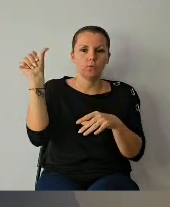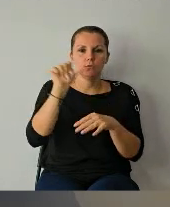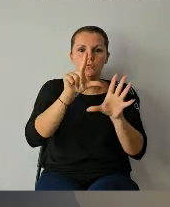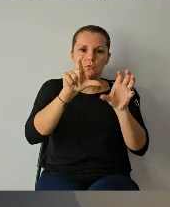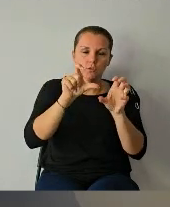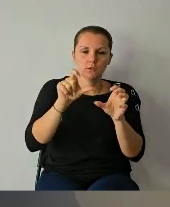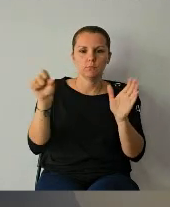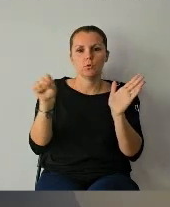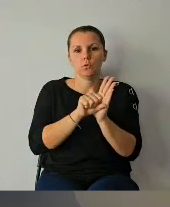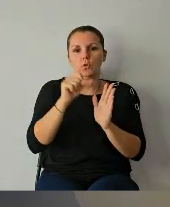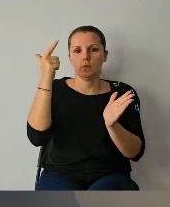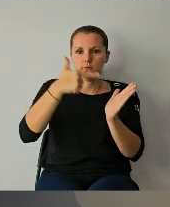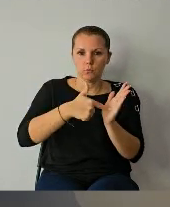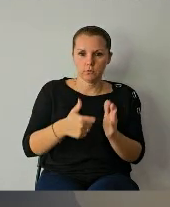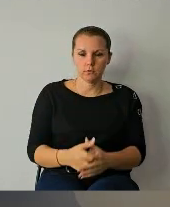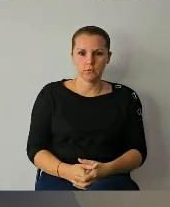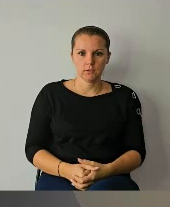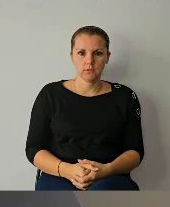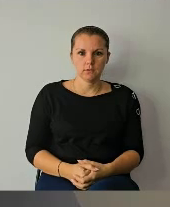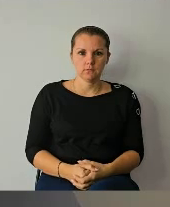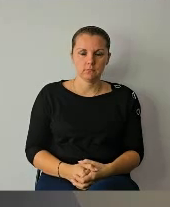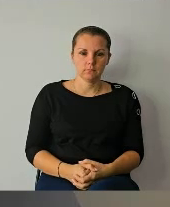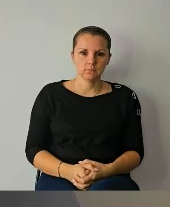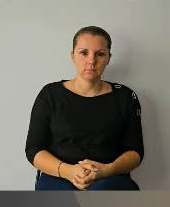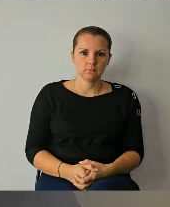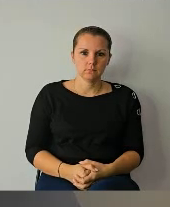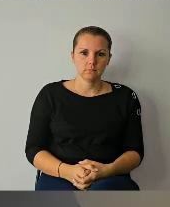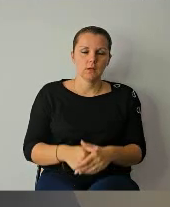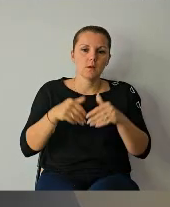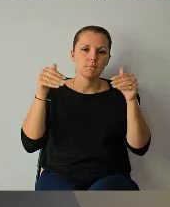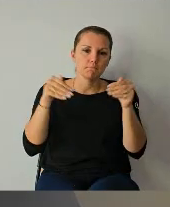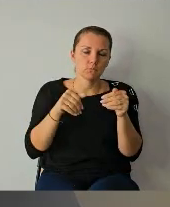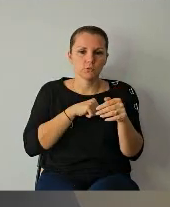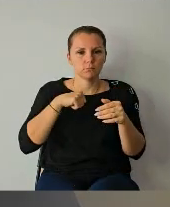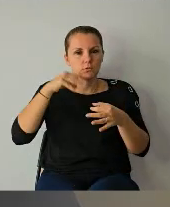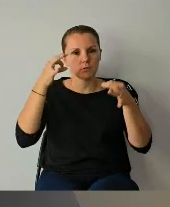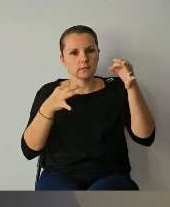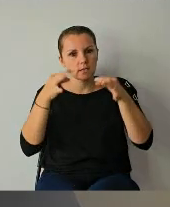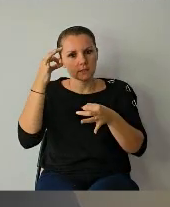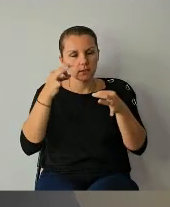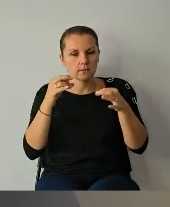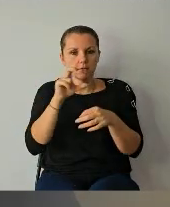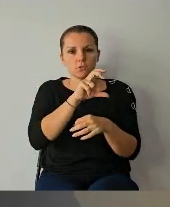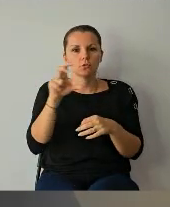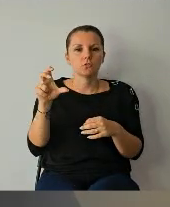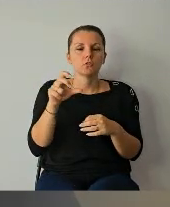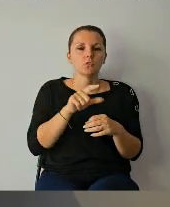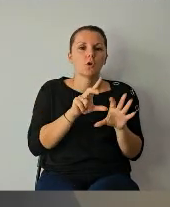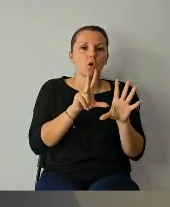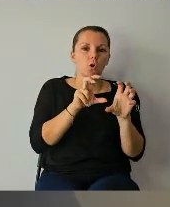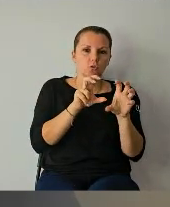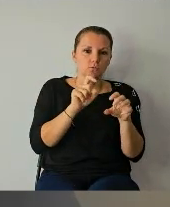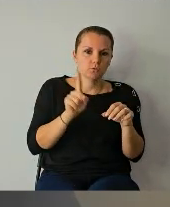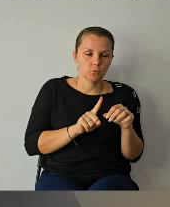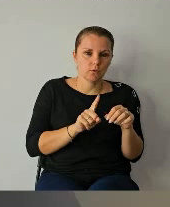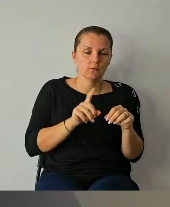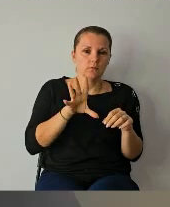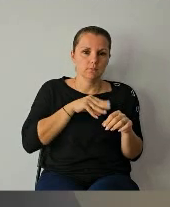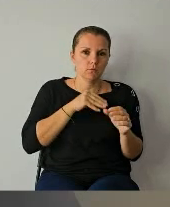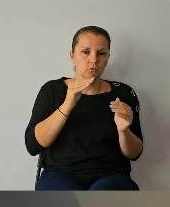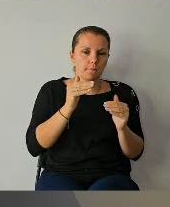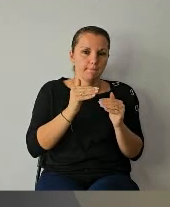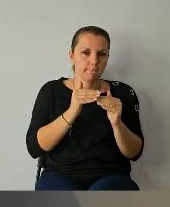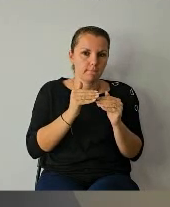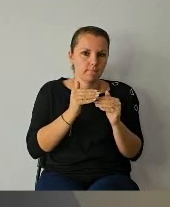do 2000. Oczywiście możemy się zastanawiać nad tym, czy tą kwotę najniższą, która jest w uchwale, nie